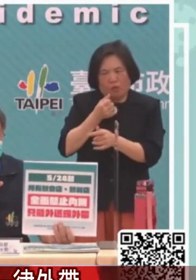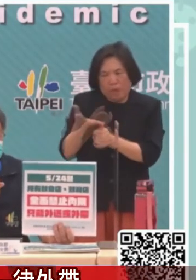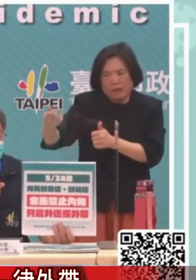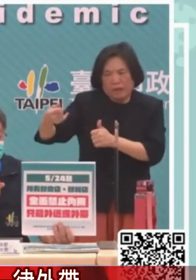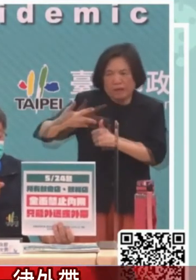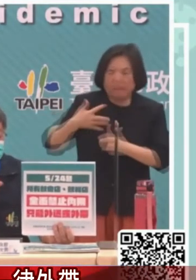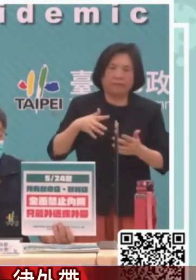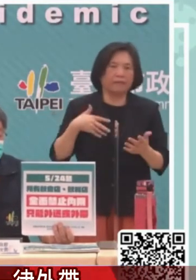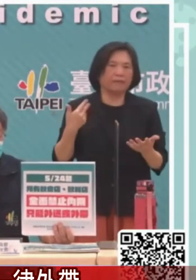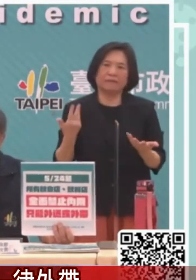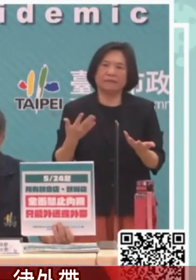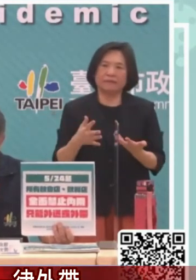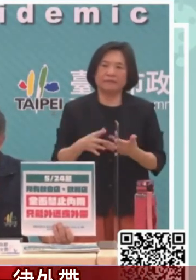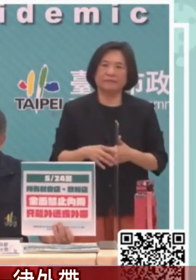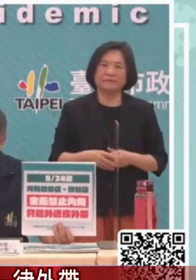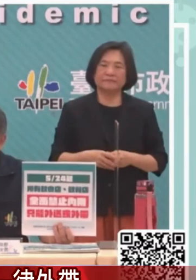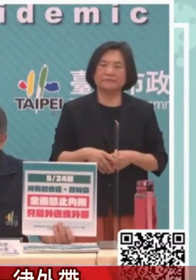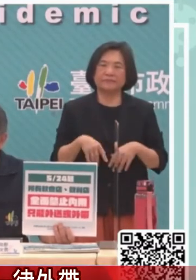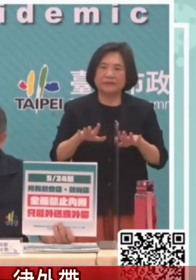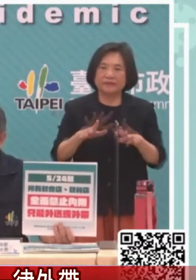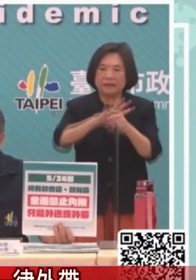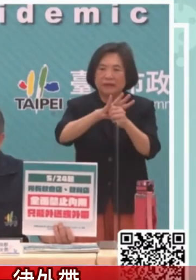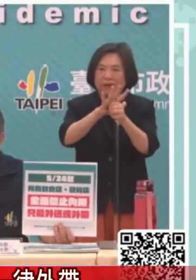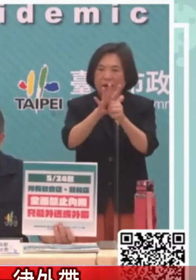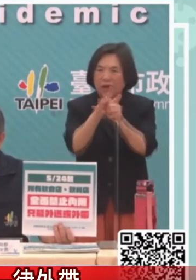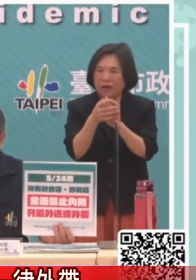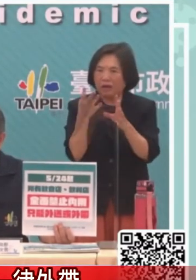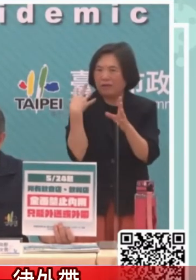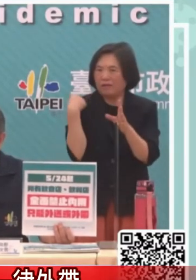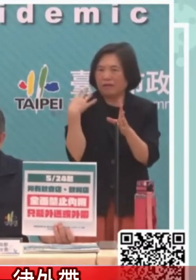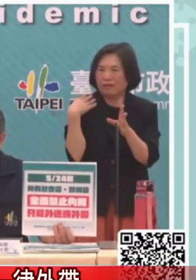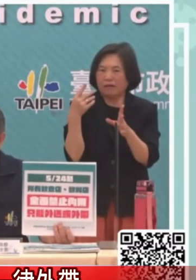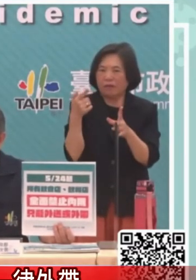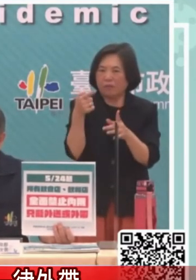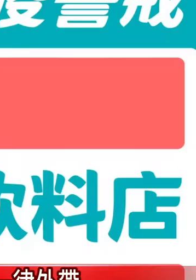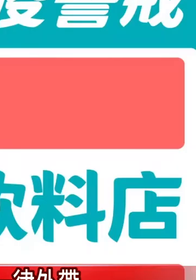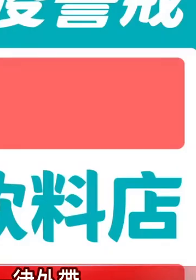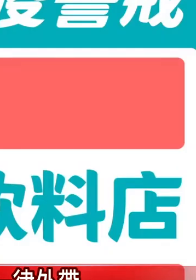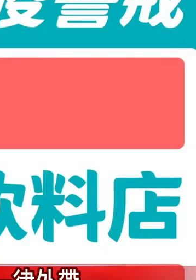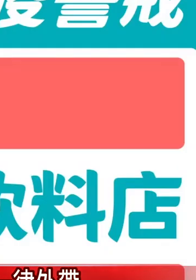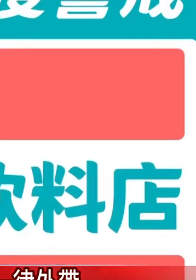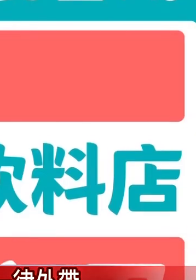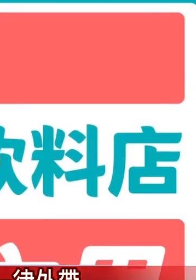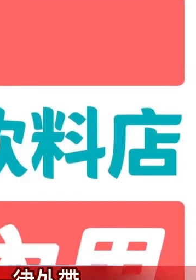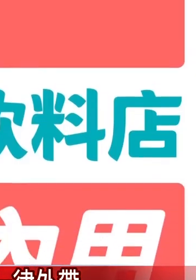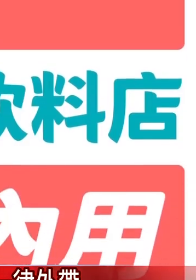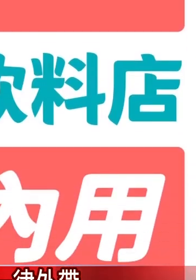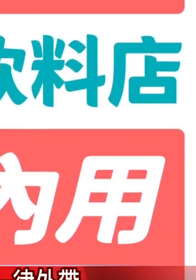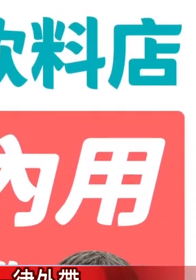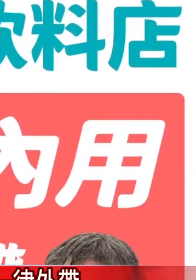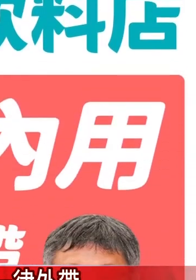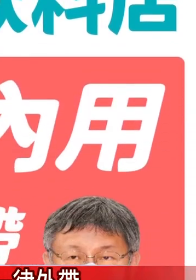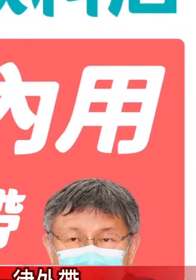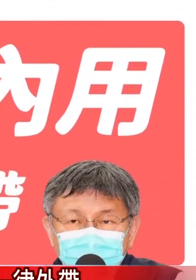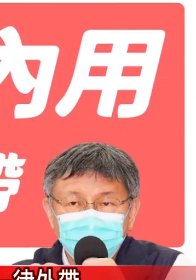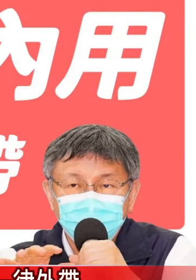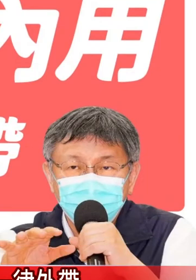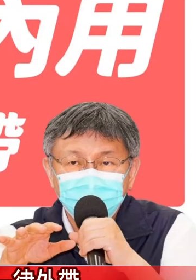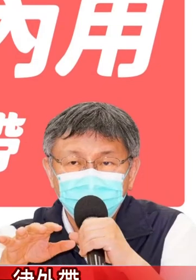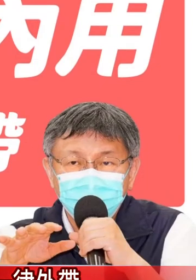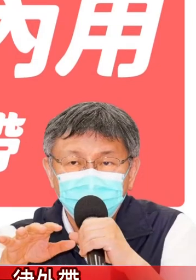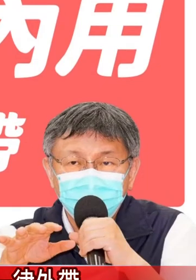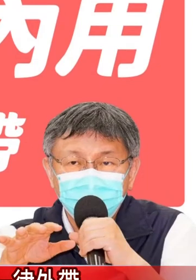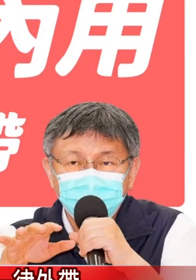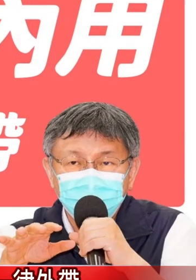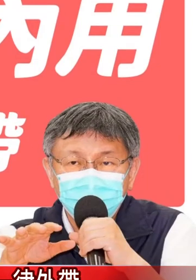感染途径，你知道吗？那既然疫情没有趋缓的趋势，你知道吗？我们在既有的自动自化的封城的这种基础上面，你